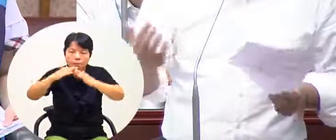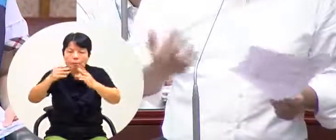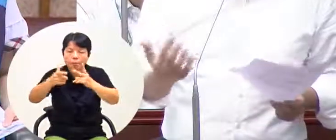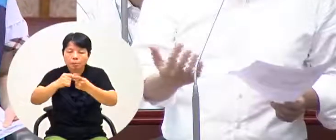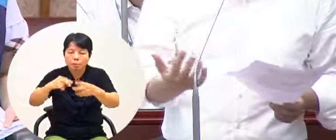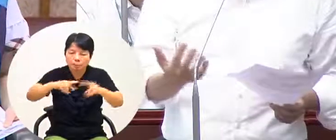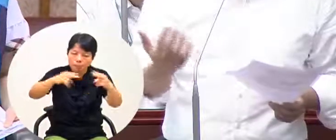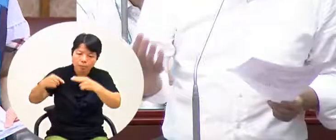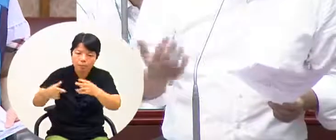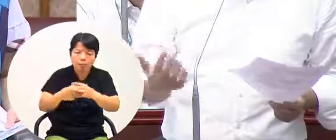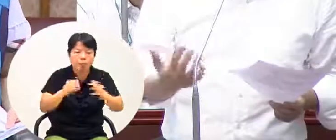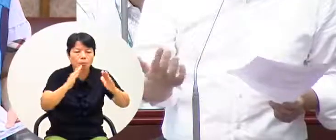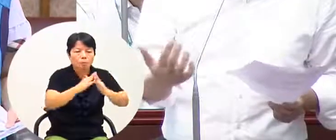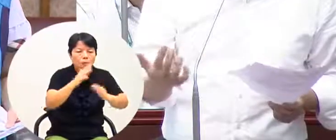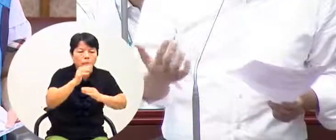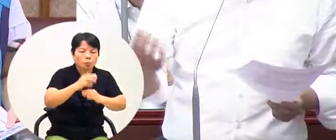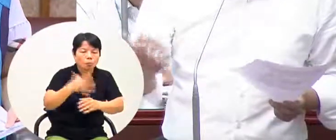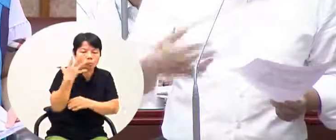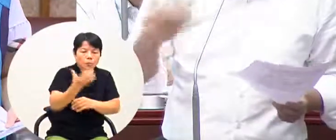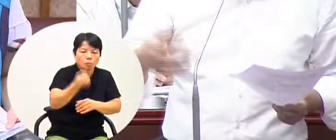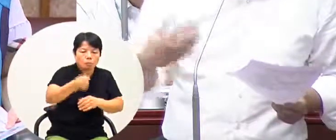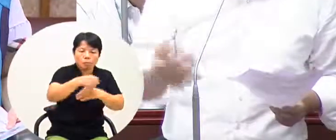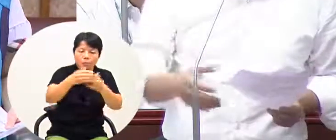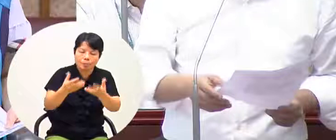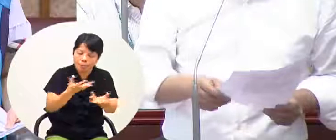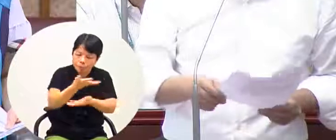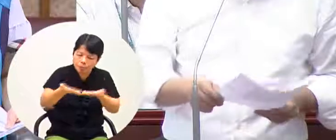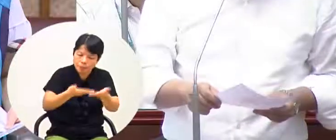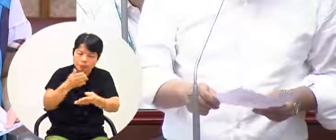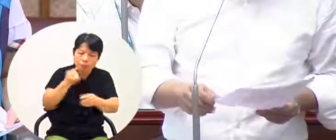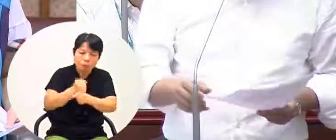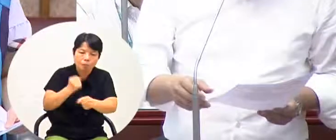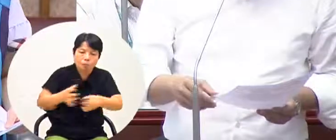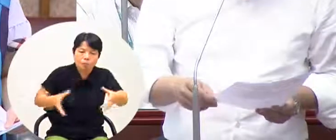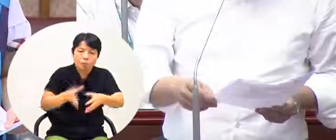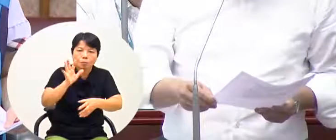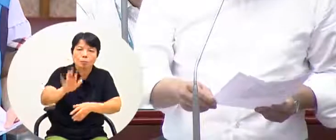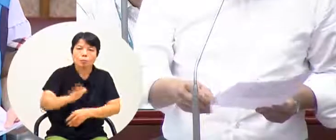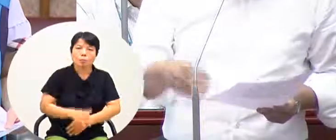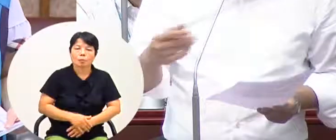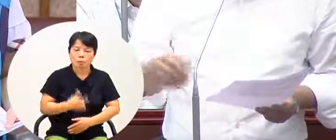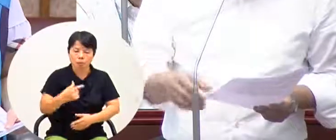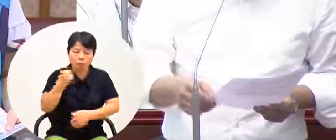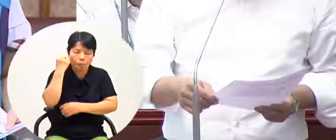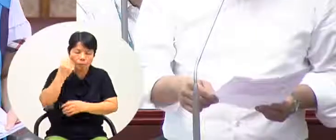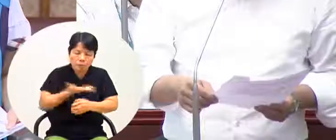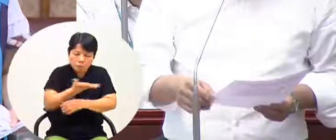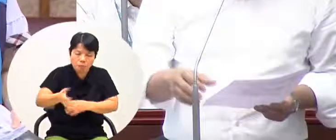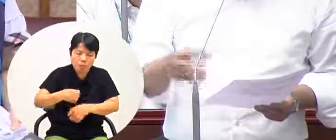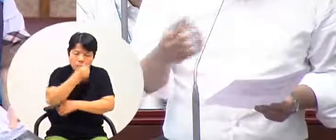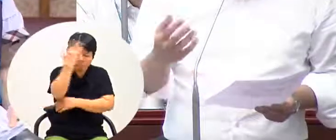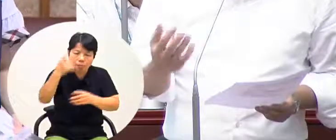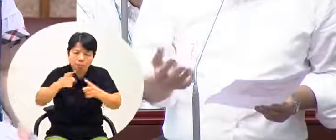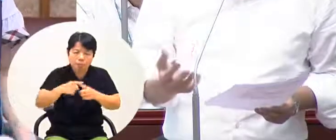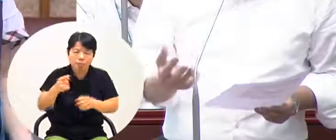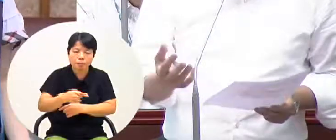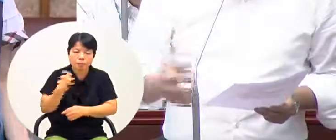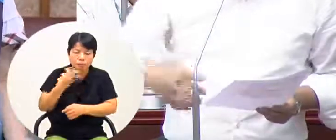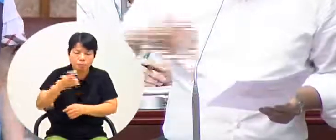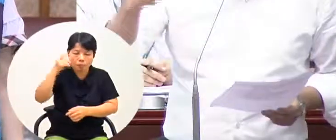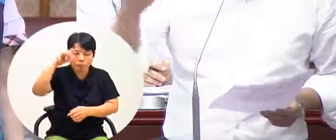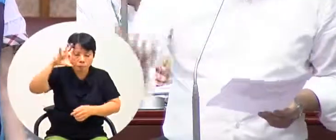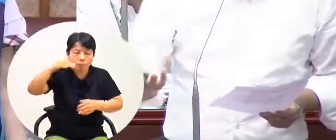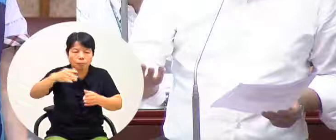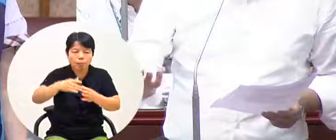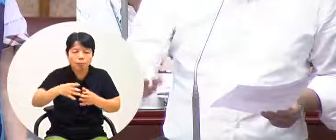帮屋主去媒合这些年轻的共创，就是想要去创新创的这些年轻朋友们、青创团队，来去进驻，